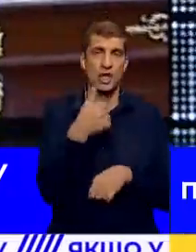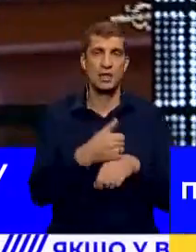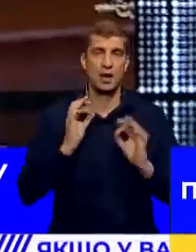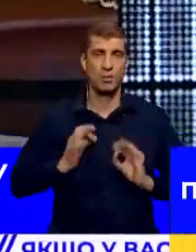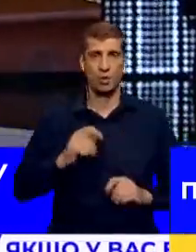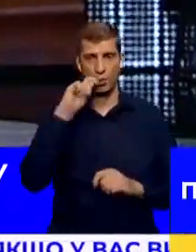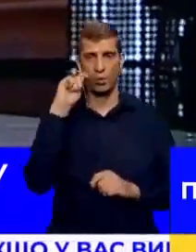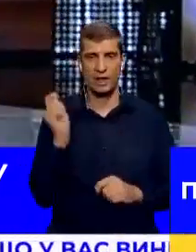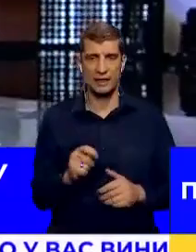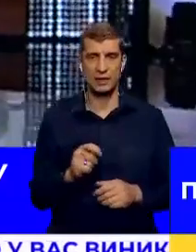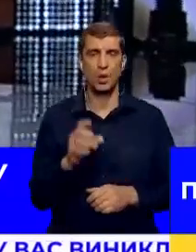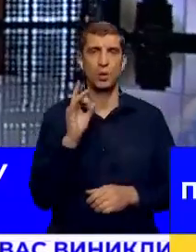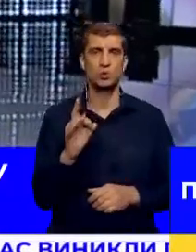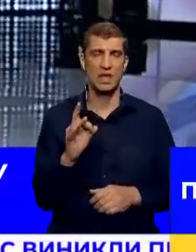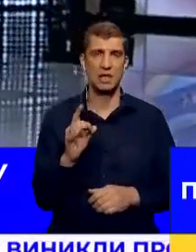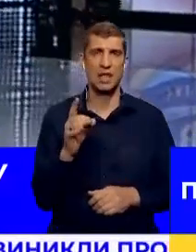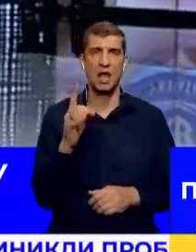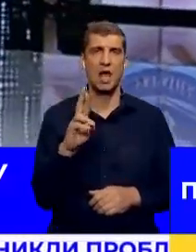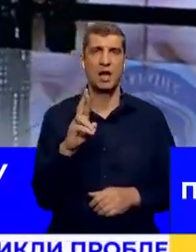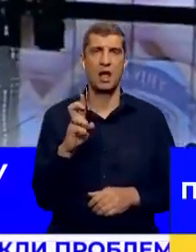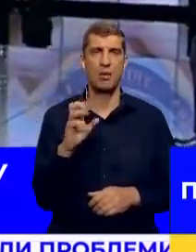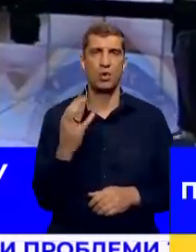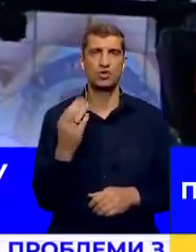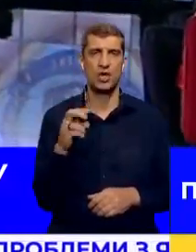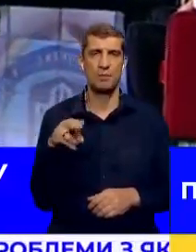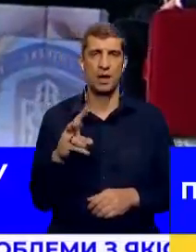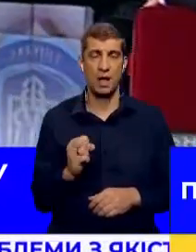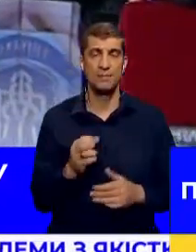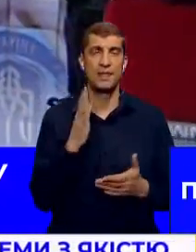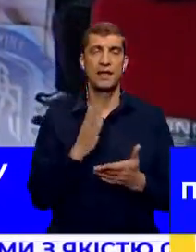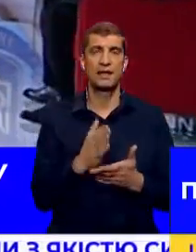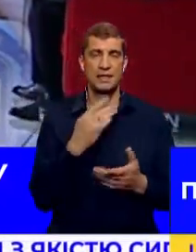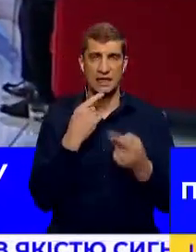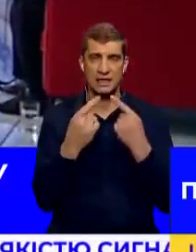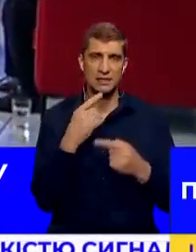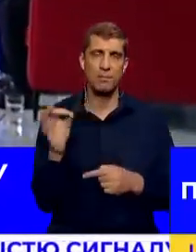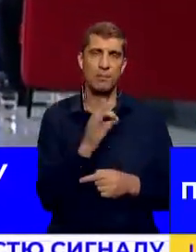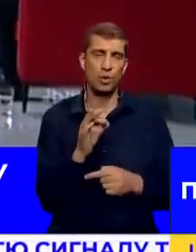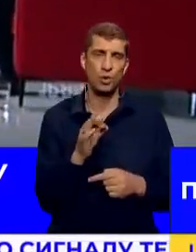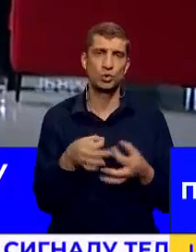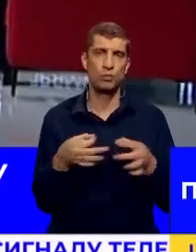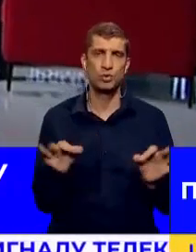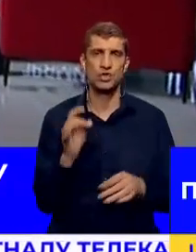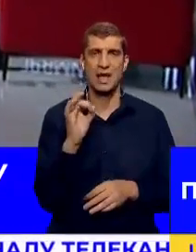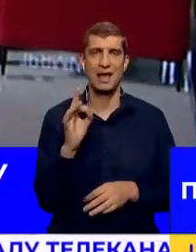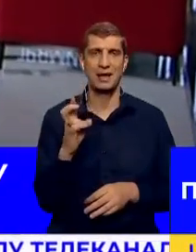прокурор України Руслан Рябошапка. Йдеться про допущення РНБО